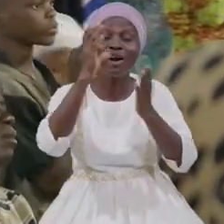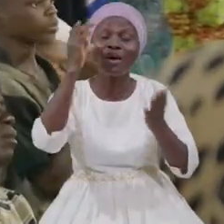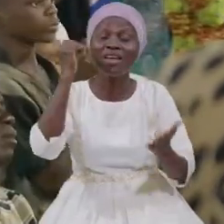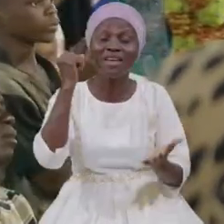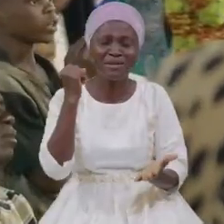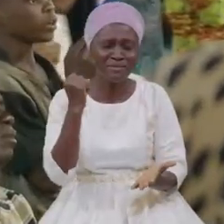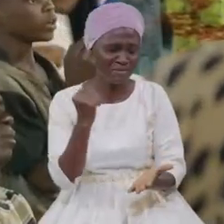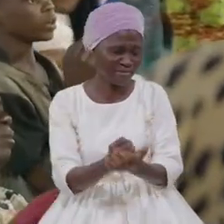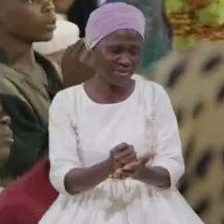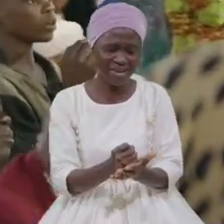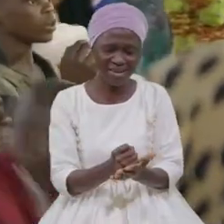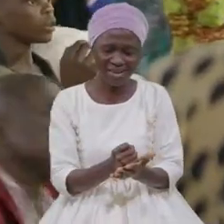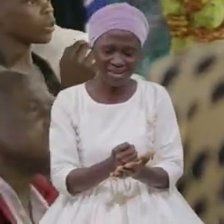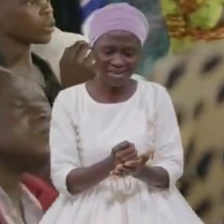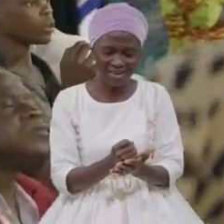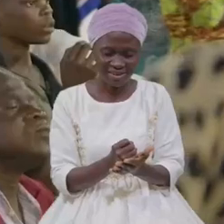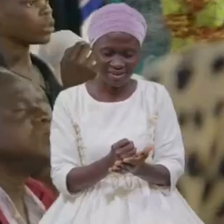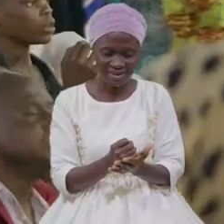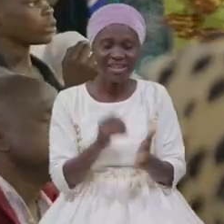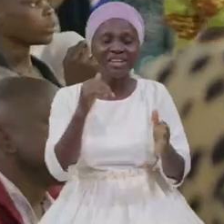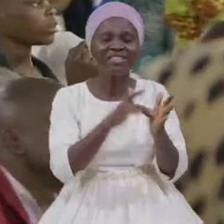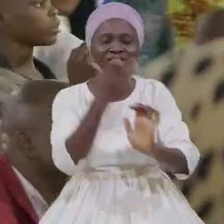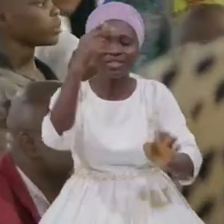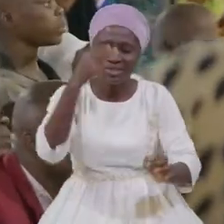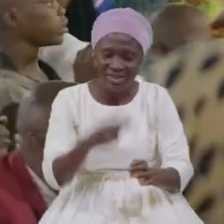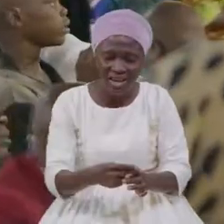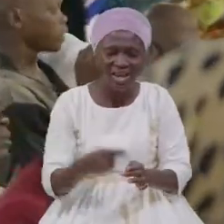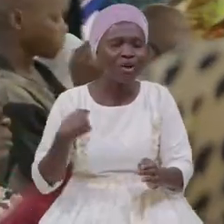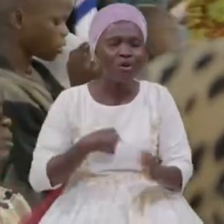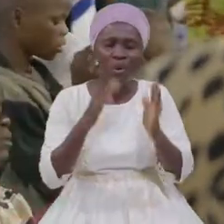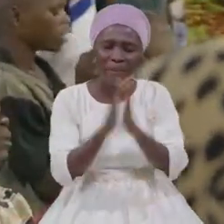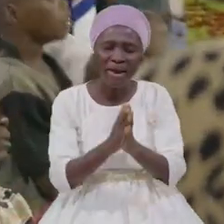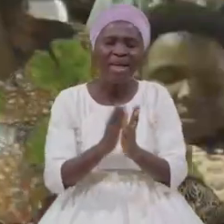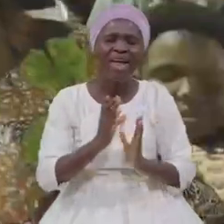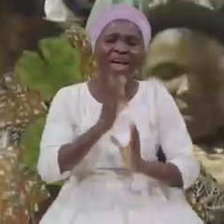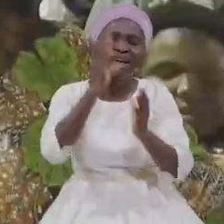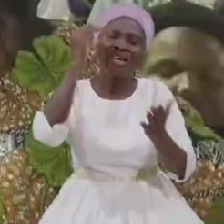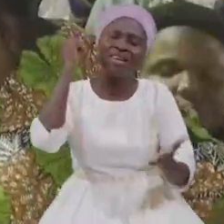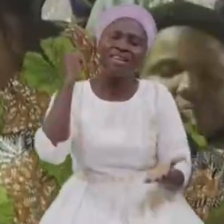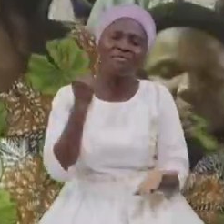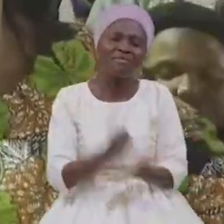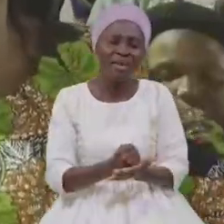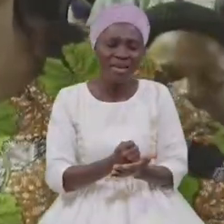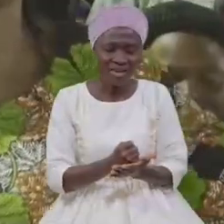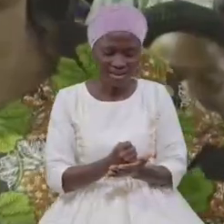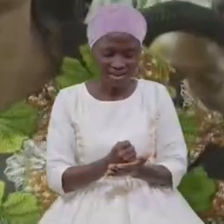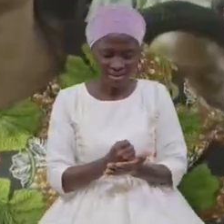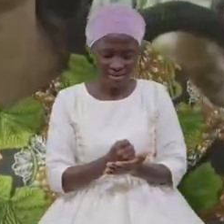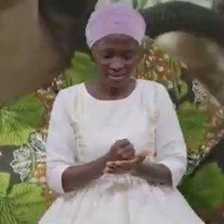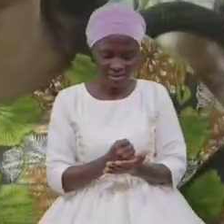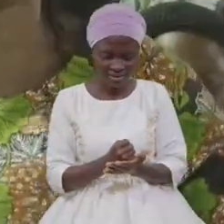Est-ce que nous sommes rentrés? Au nom de Jésus, nous prions.